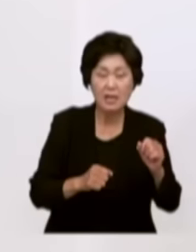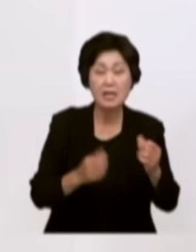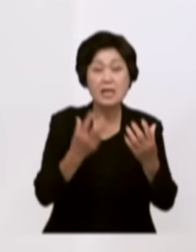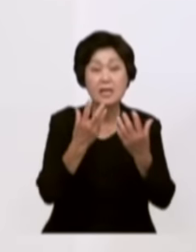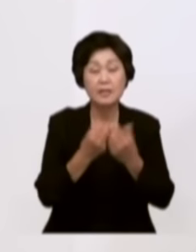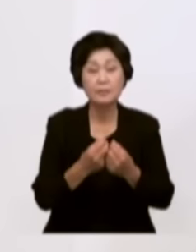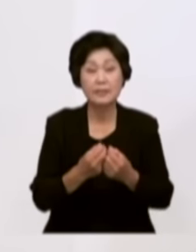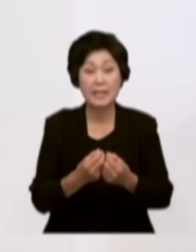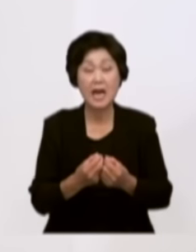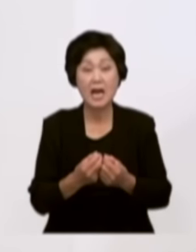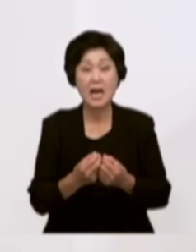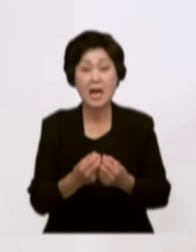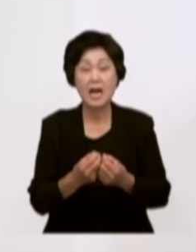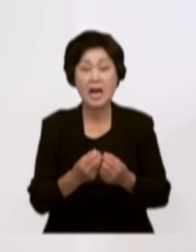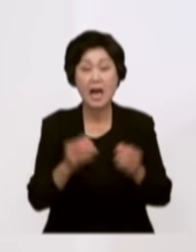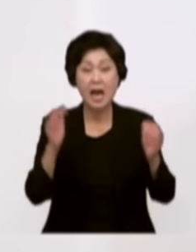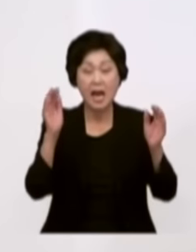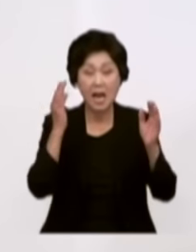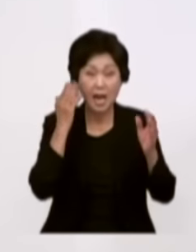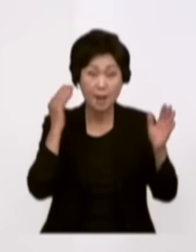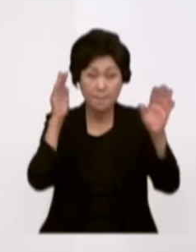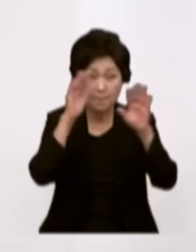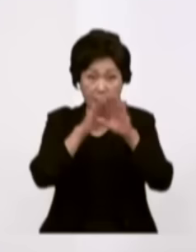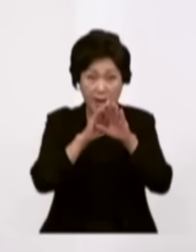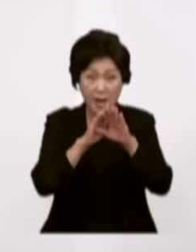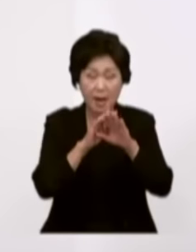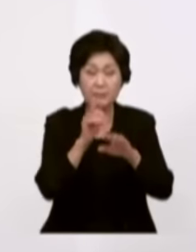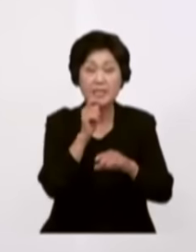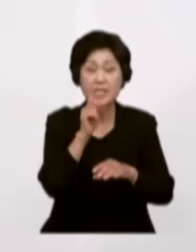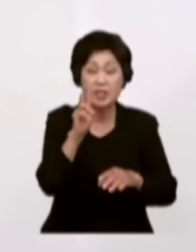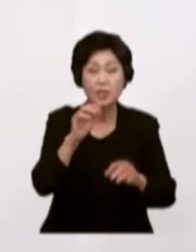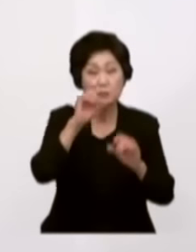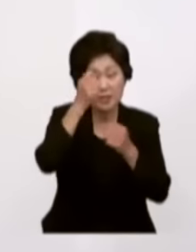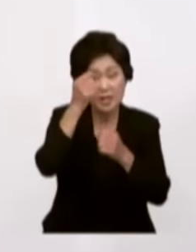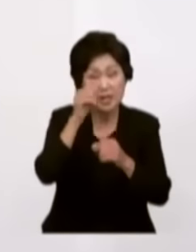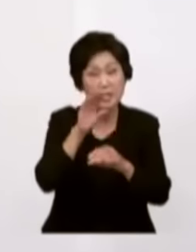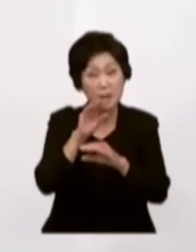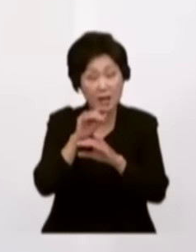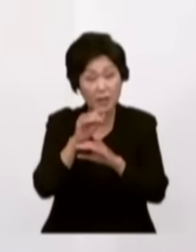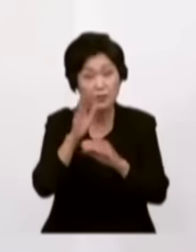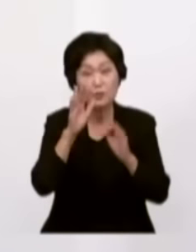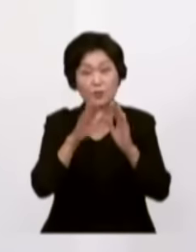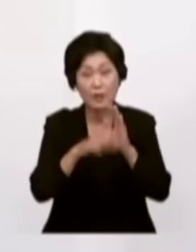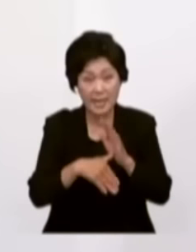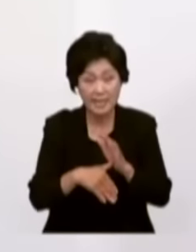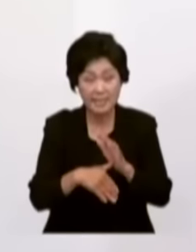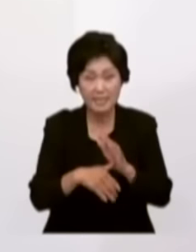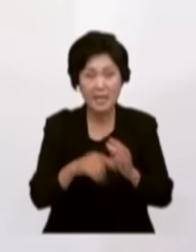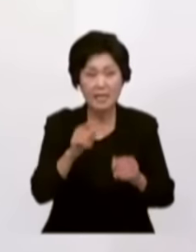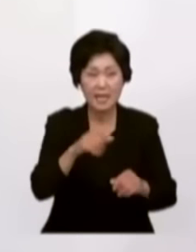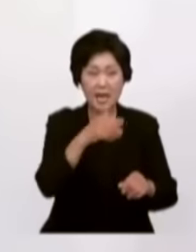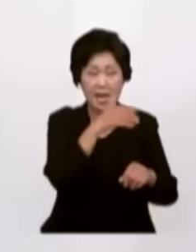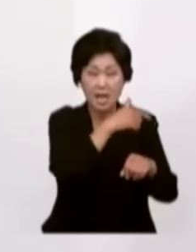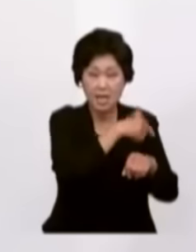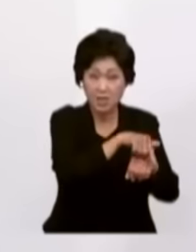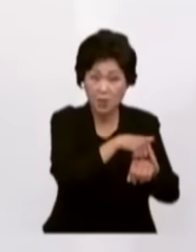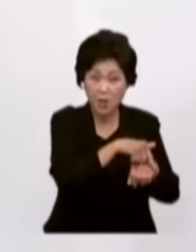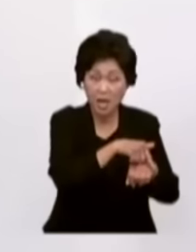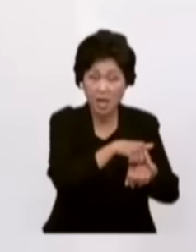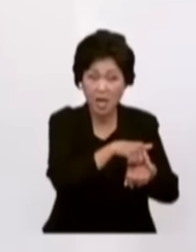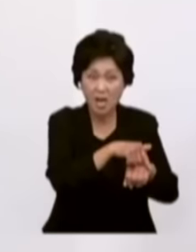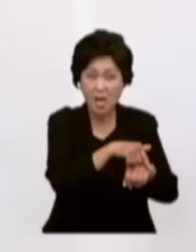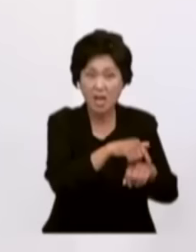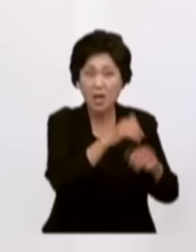하면서 사실 이제 연예계 이쪽에 소식통이 되면서 엑스파일이라는 게 뭐냐면 어떤 기획사에서 광고 모델을 선정할